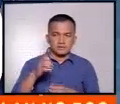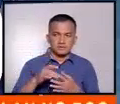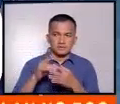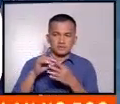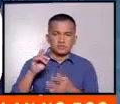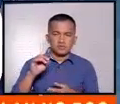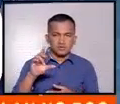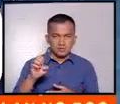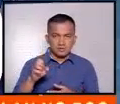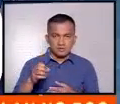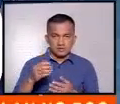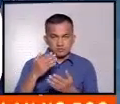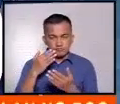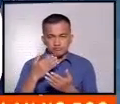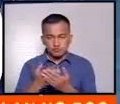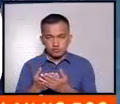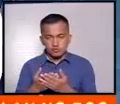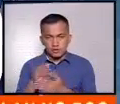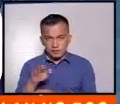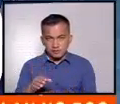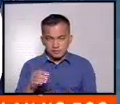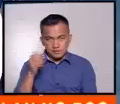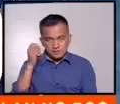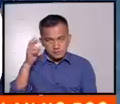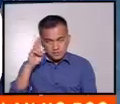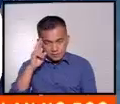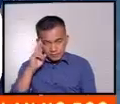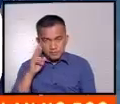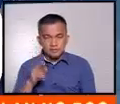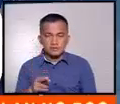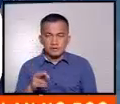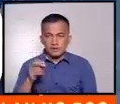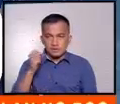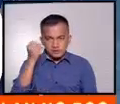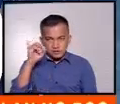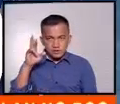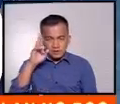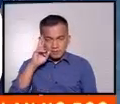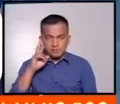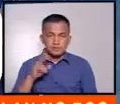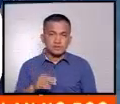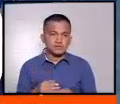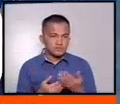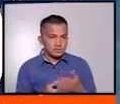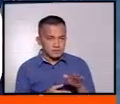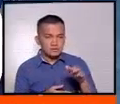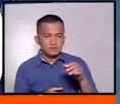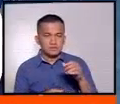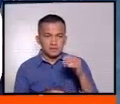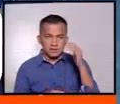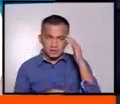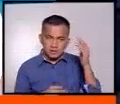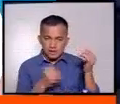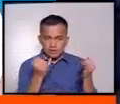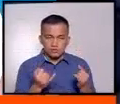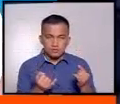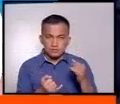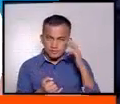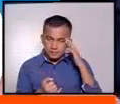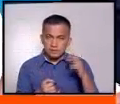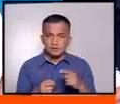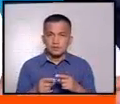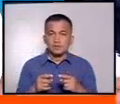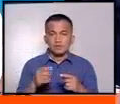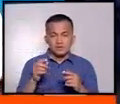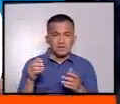ng dole. Sir Raymond, magandang tanghali po. Magandang tanghali, sir. Magandang sir, tanghali po. Opo. Ito'y paulit-ulit na lamang para sa kalaman na rin po